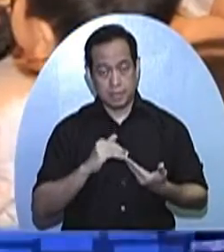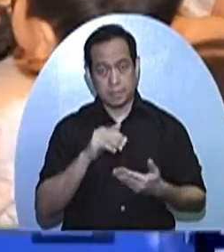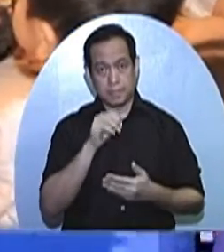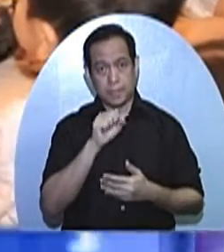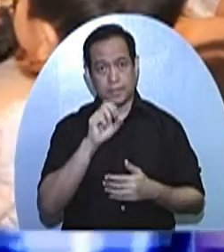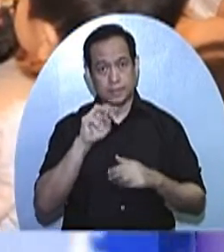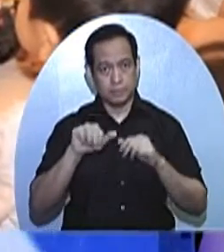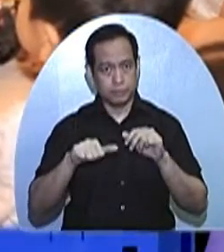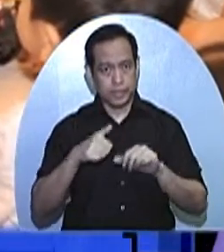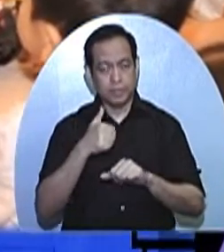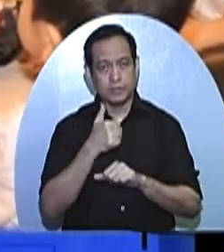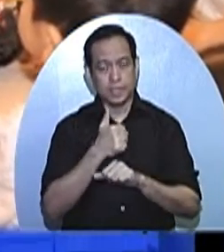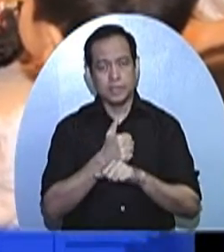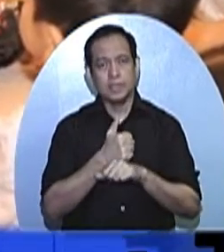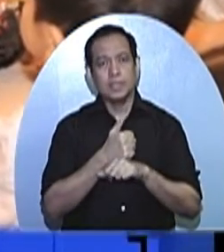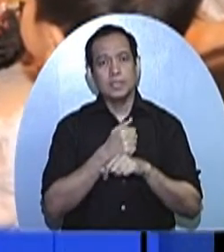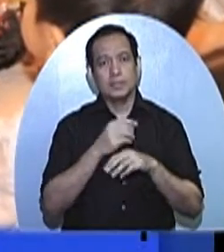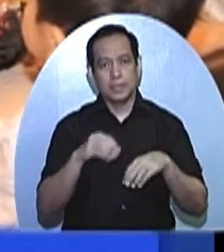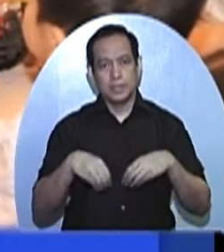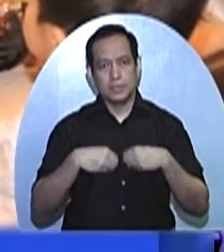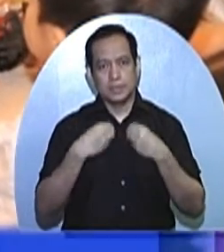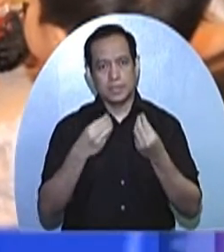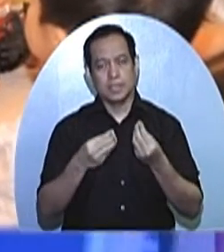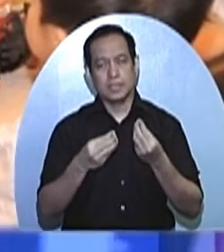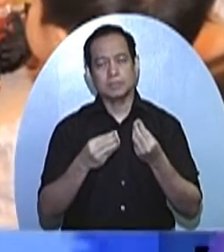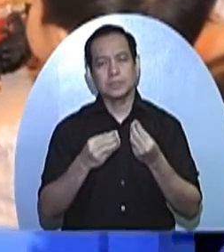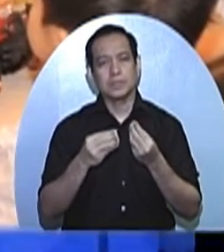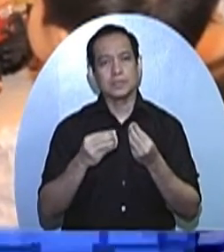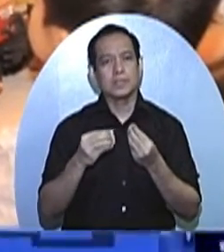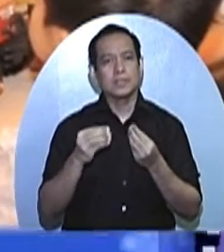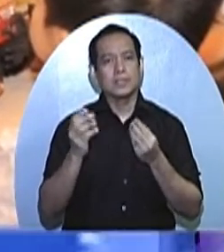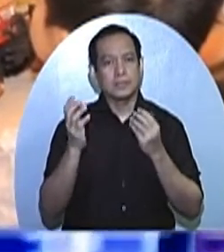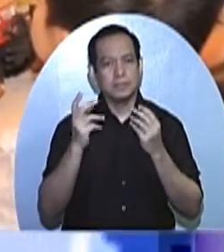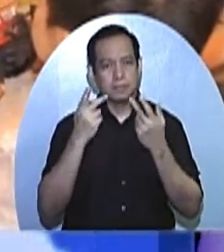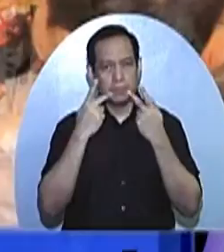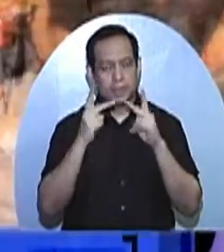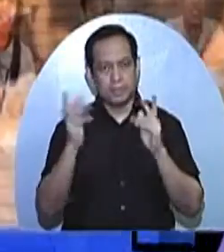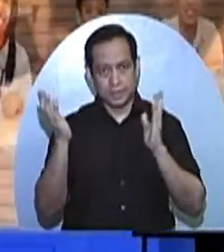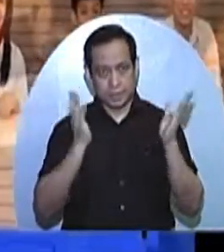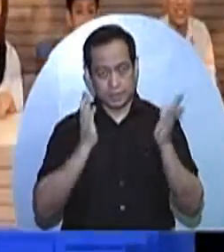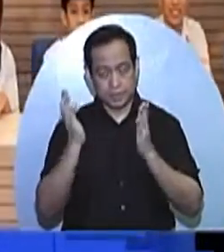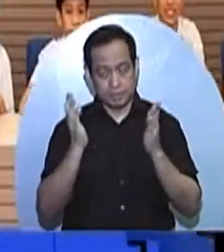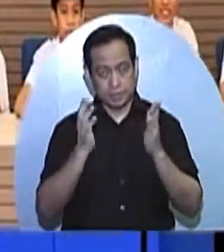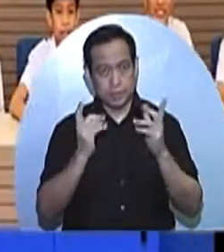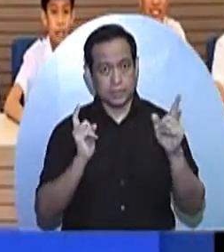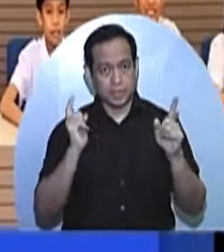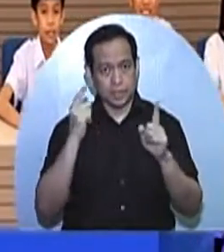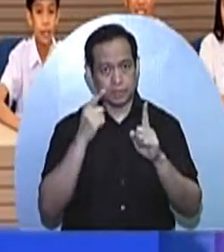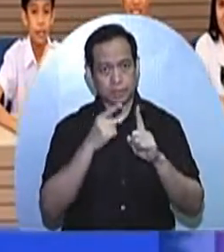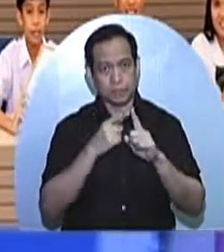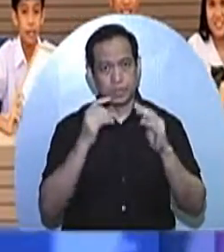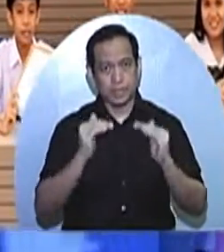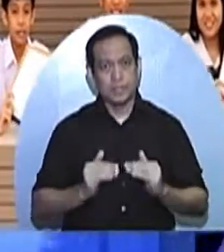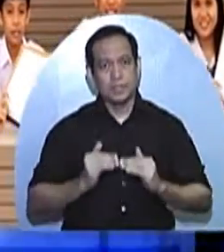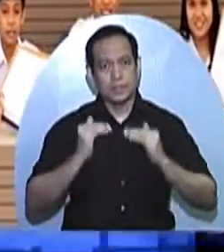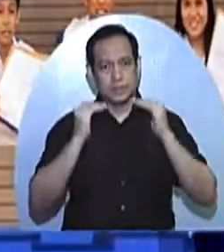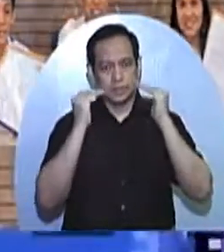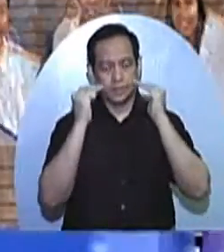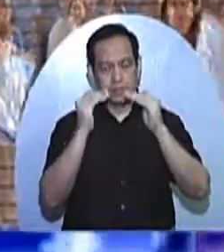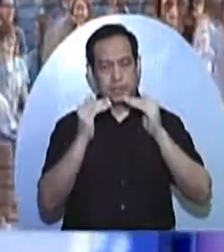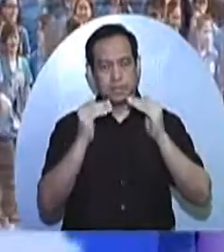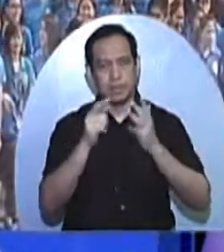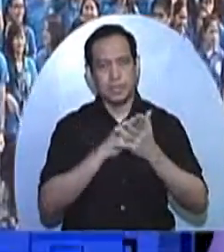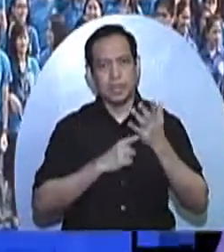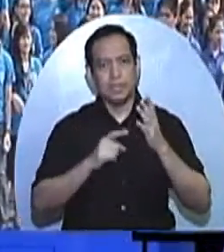mahal ko ang SM Foundation sa pag-aatid ng serbisyo publiko. Layunin ito na mapataas